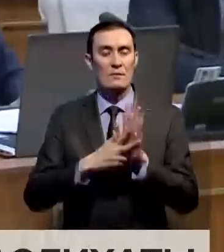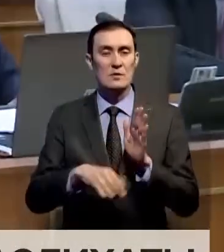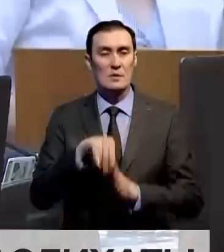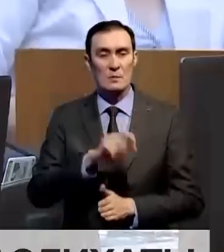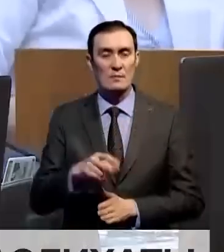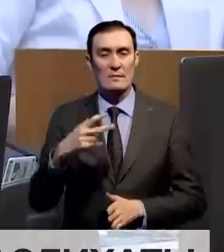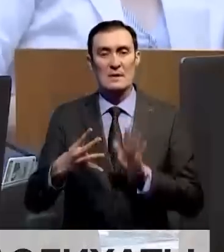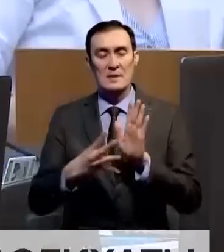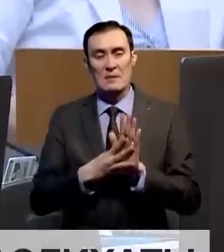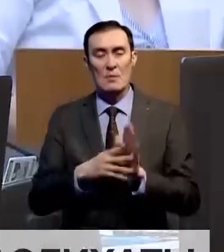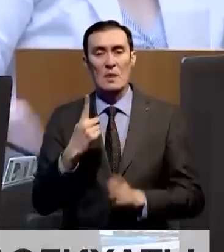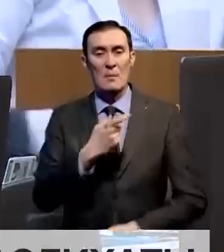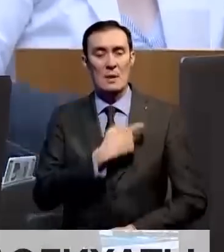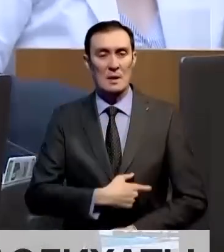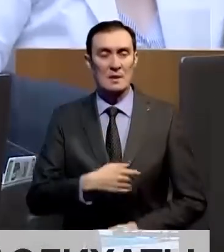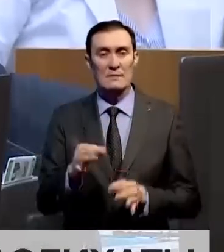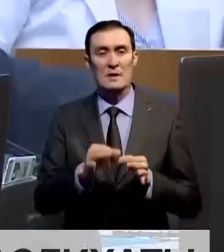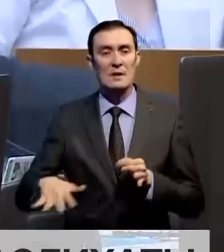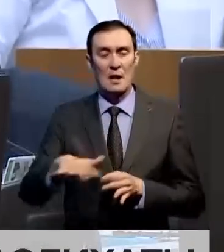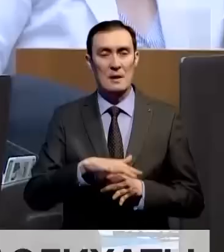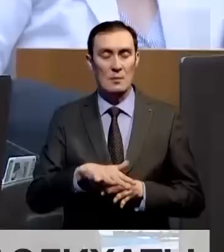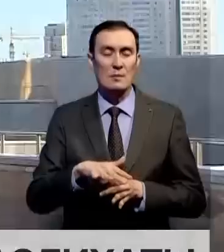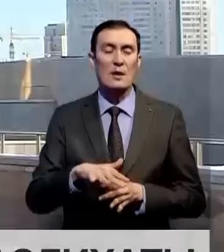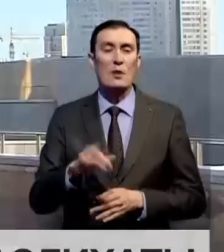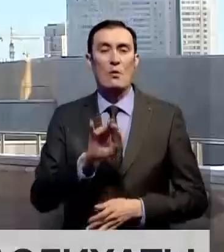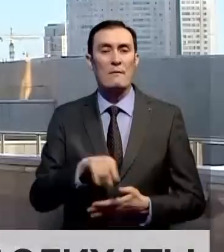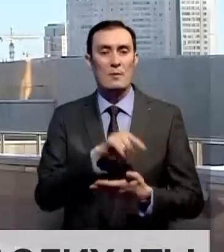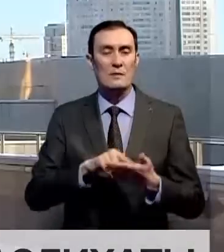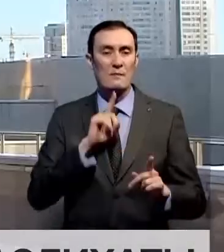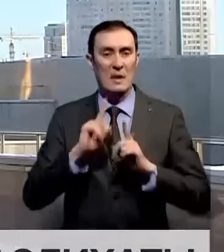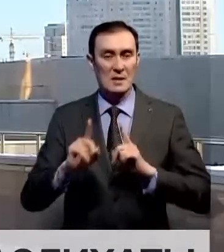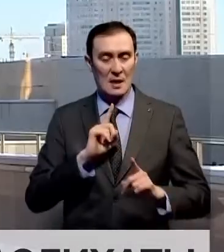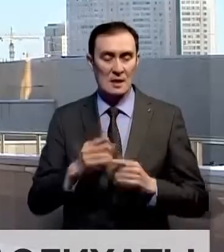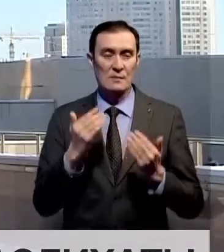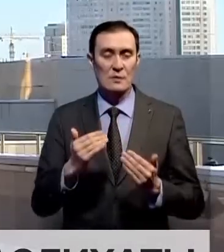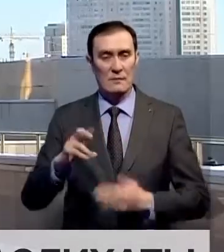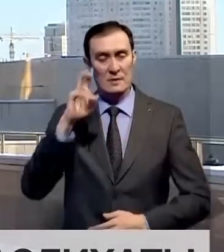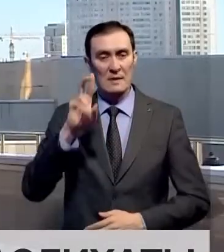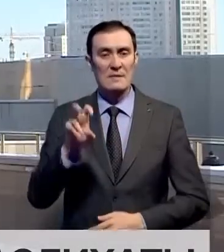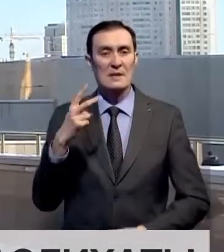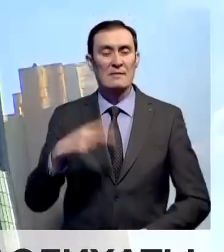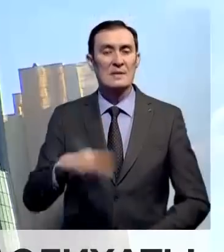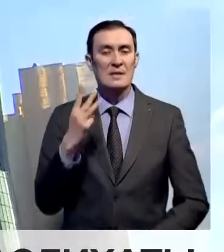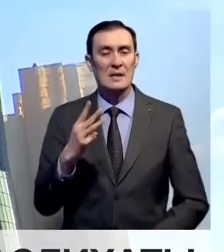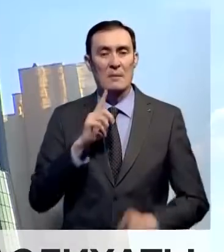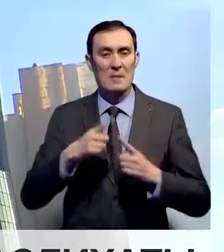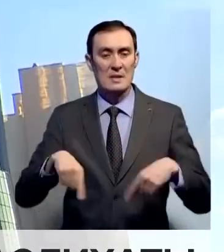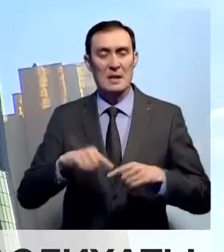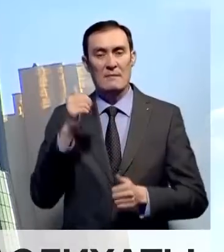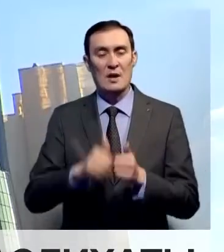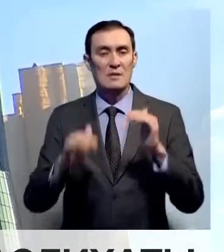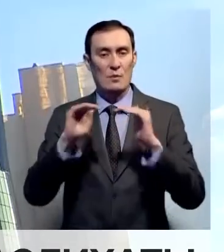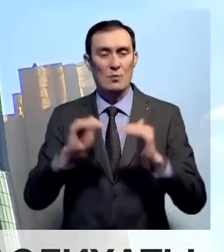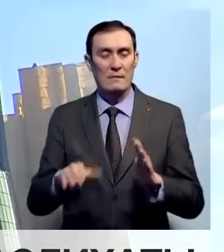депутатов, 29 из них по одномандатным территориальным округам. Что касается маслихатов, в стране сейчас 223 маслихата разного